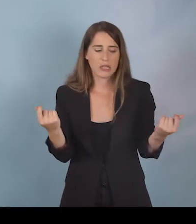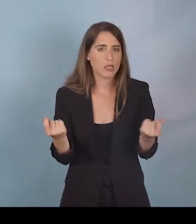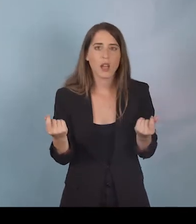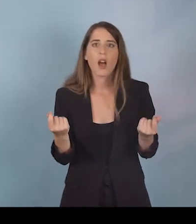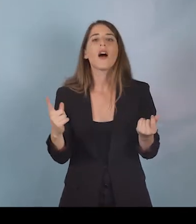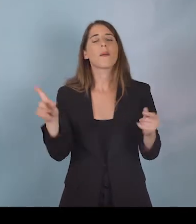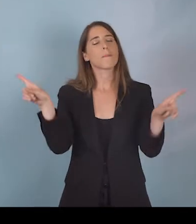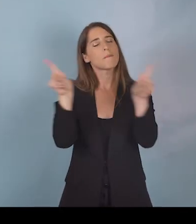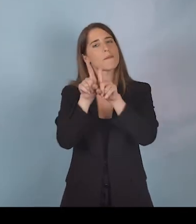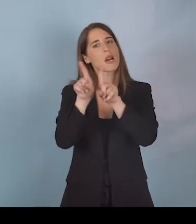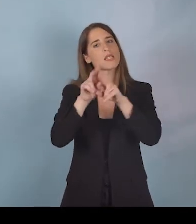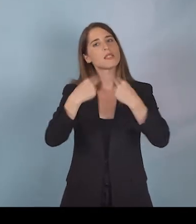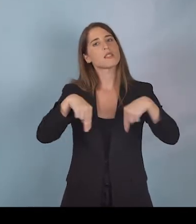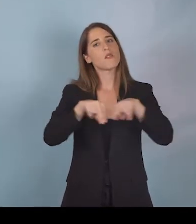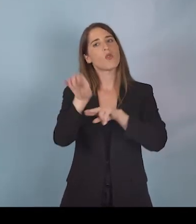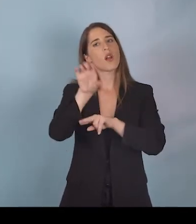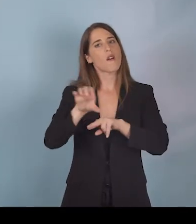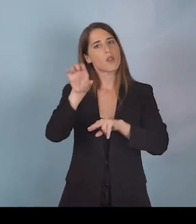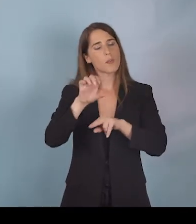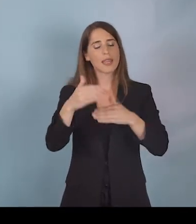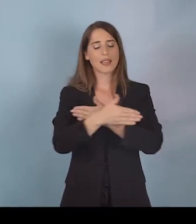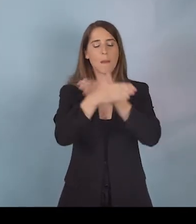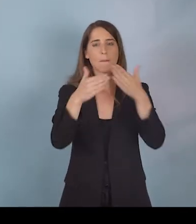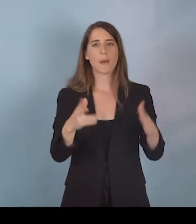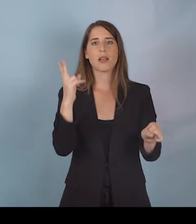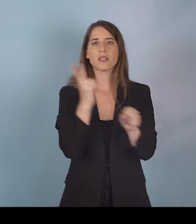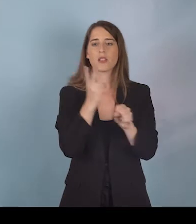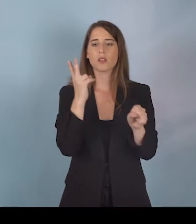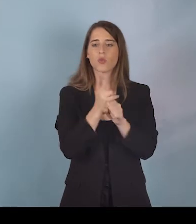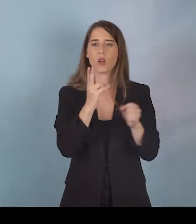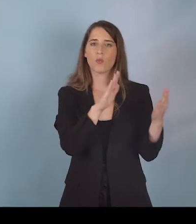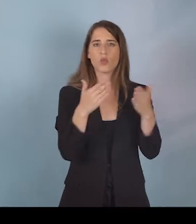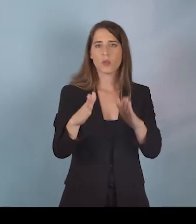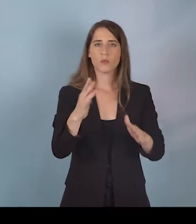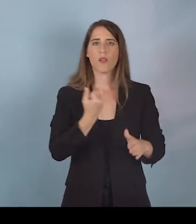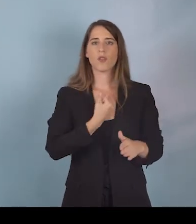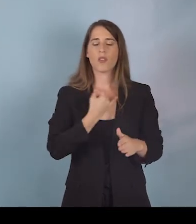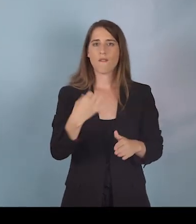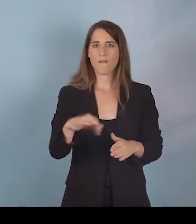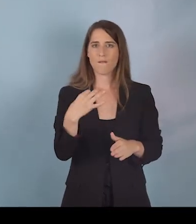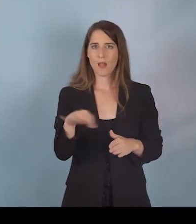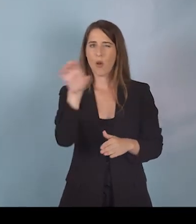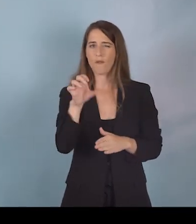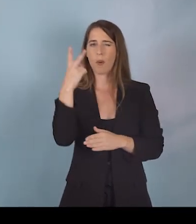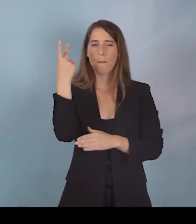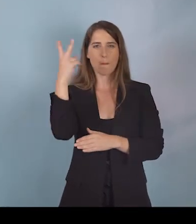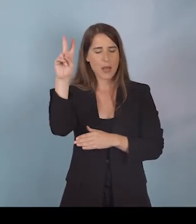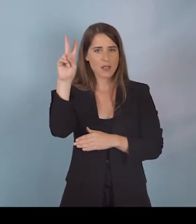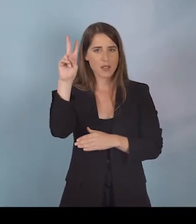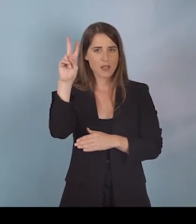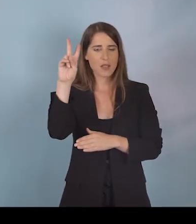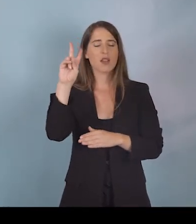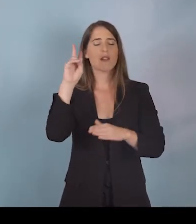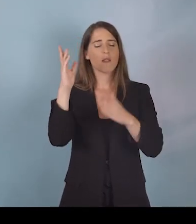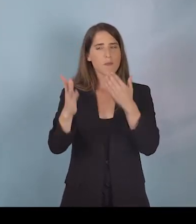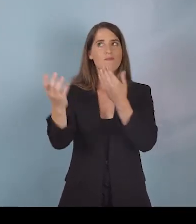της Ευρώπης και με το Τμήμα Σεξουαλικού Προσανατολισμού και Ταυτότητας Φύλου του Συμβουλίου της Ευρώπης, καταφέραμε να πάρουμε μια